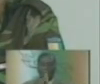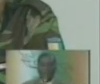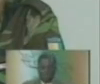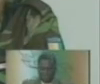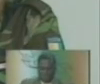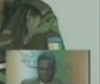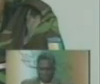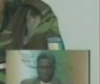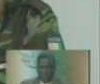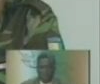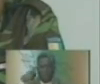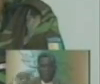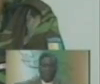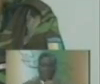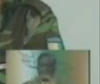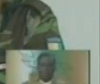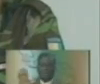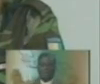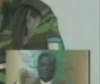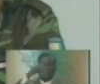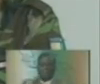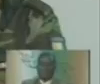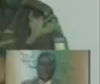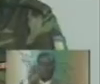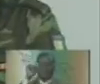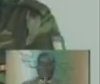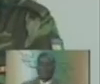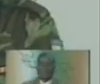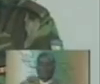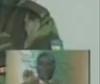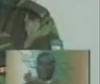cours pour faire la lumière sur cette situation.